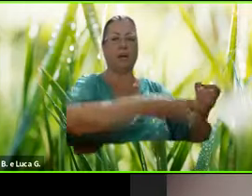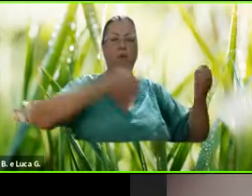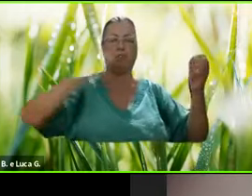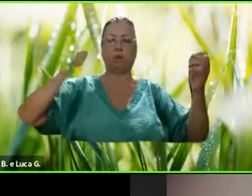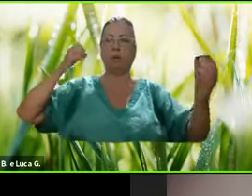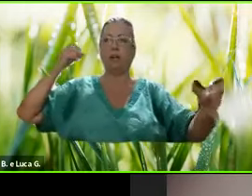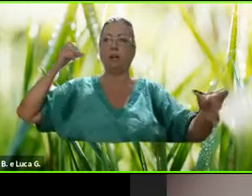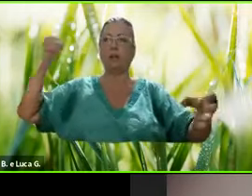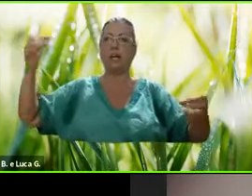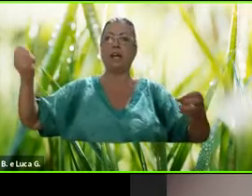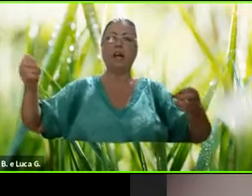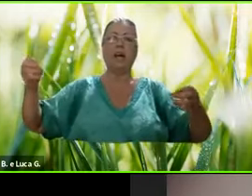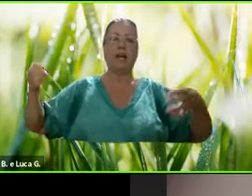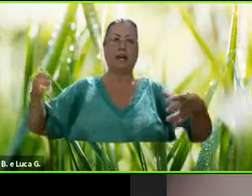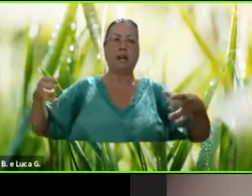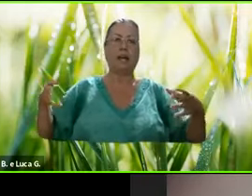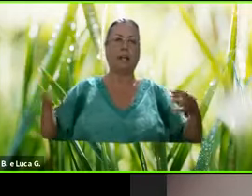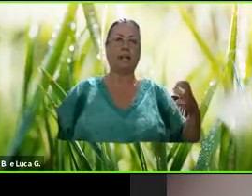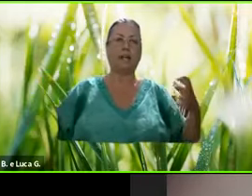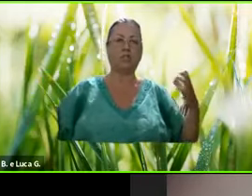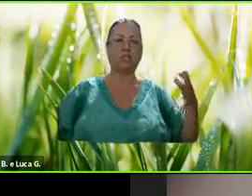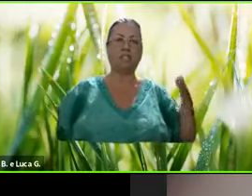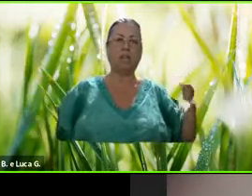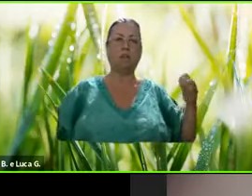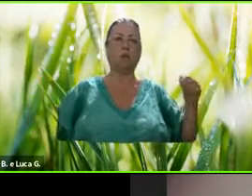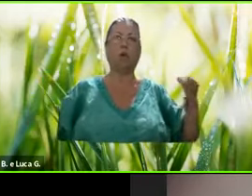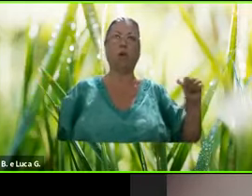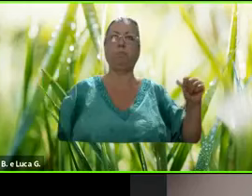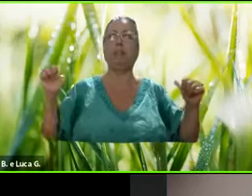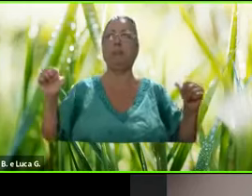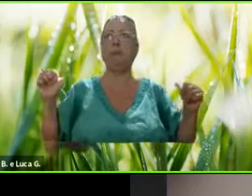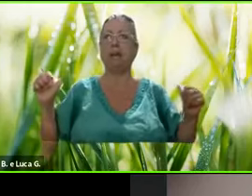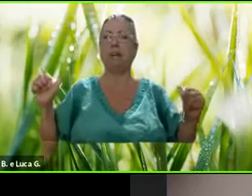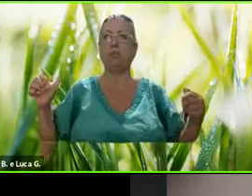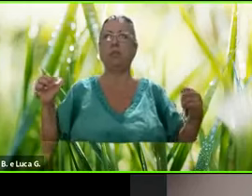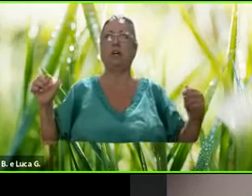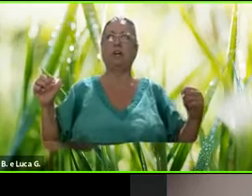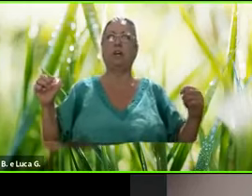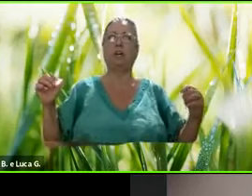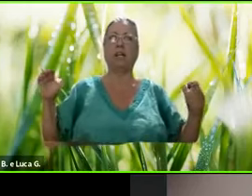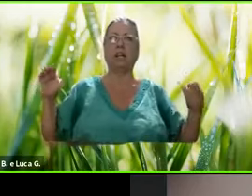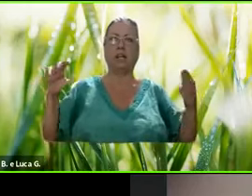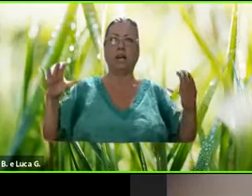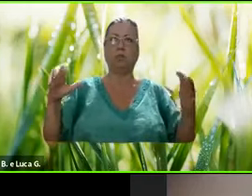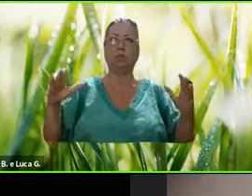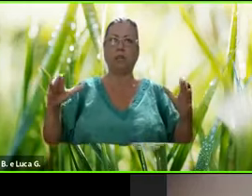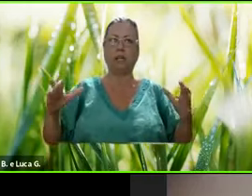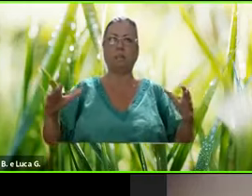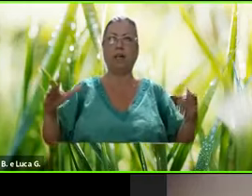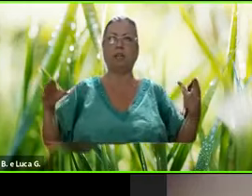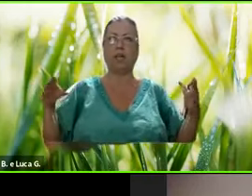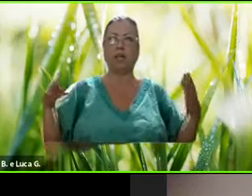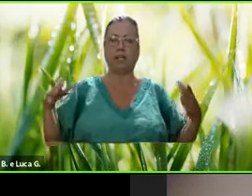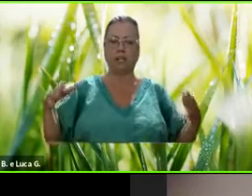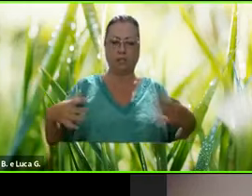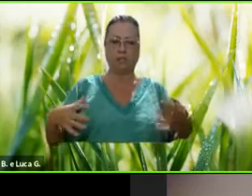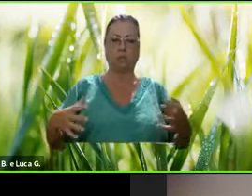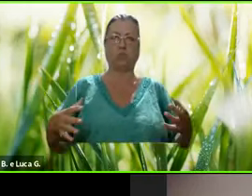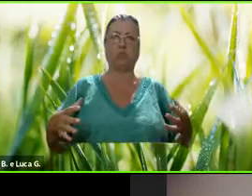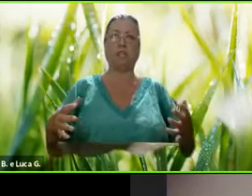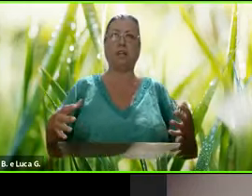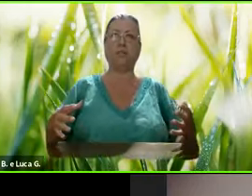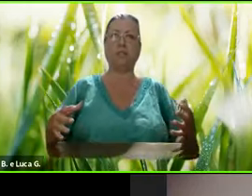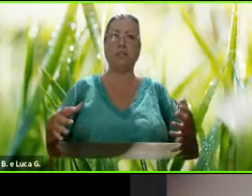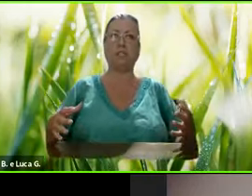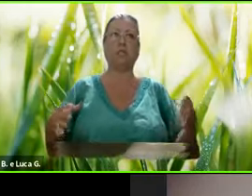fluidifica l'acqua, c'è quello che dà sostegno al corpo del medium, no? Che aiuta il medium nella